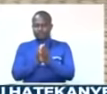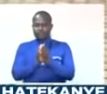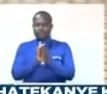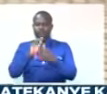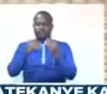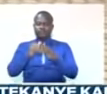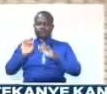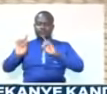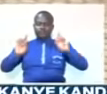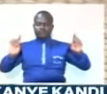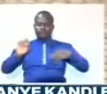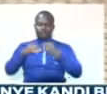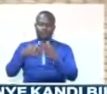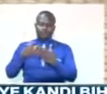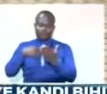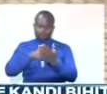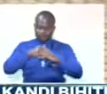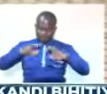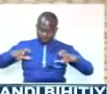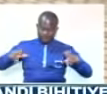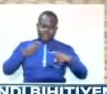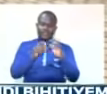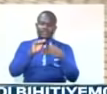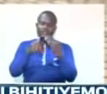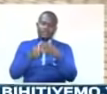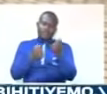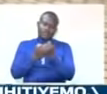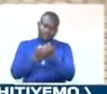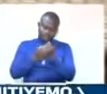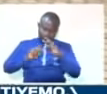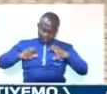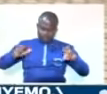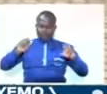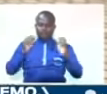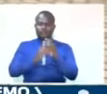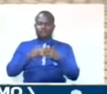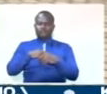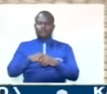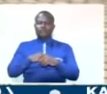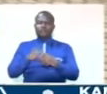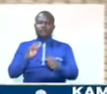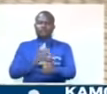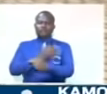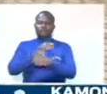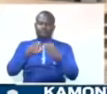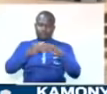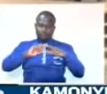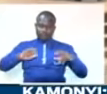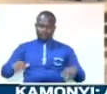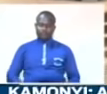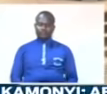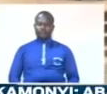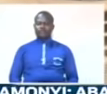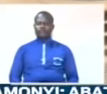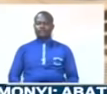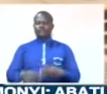mutamuhana intera ari abageni baripimisha n'ababashyigikiye baripimisha ndetse n'umuririmbyi zo kurindira imisa aripimisha